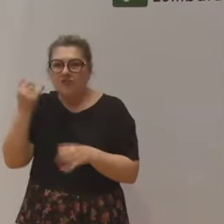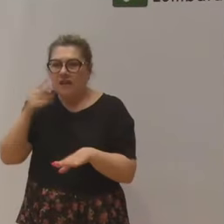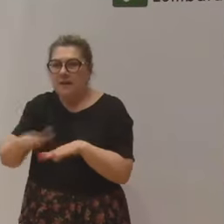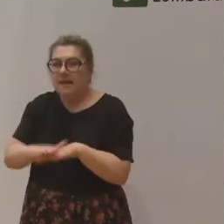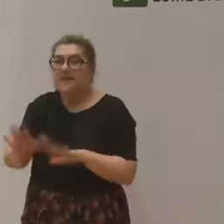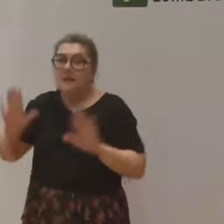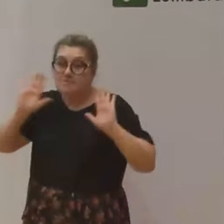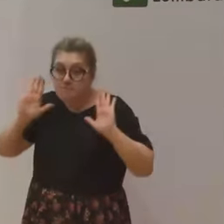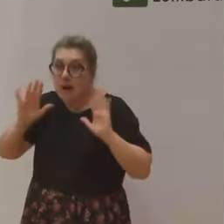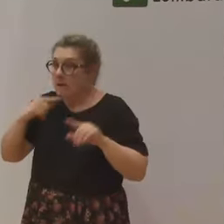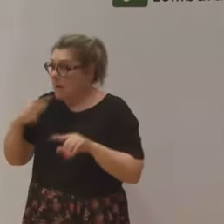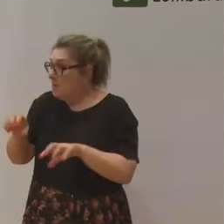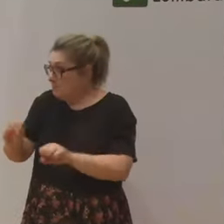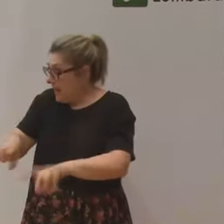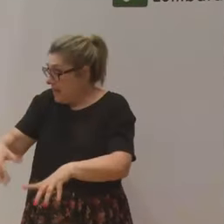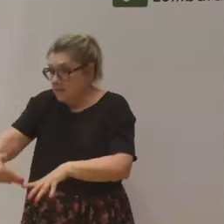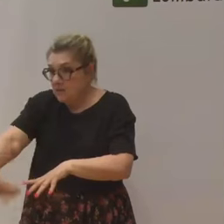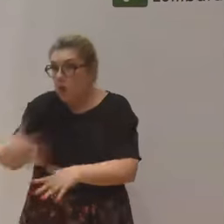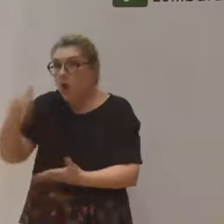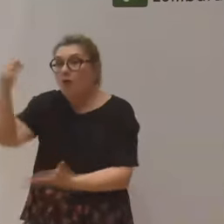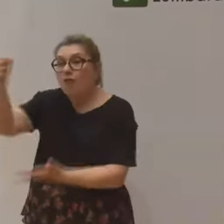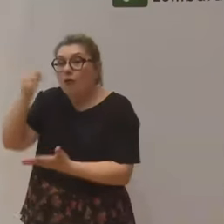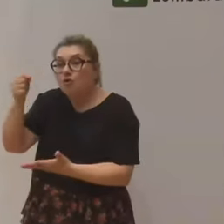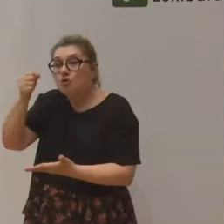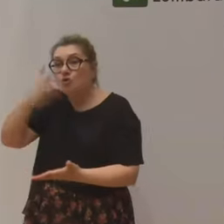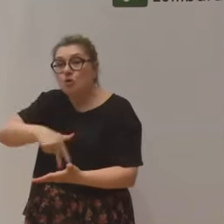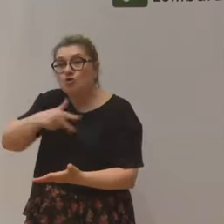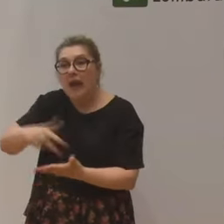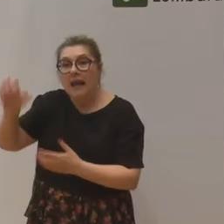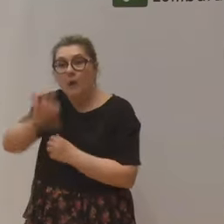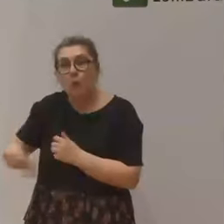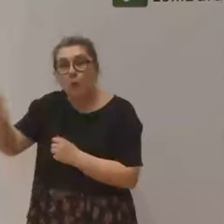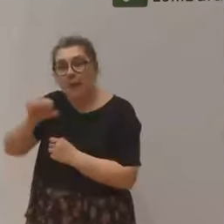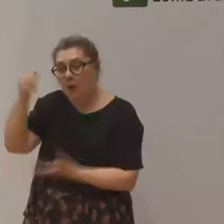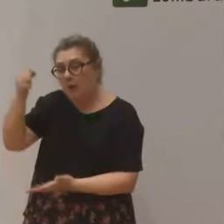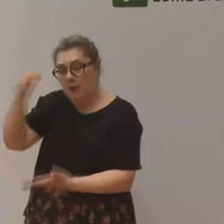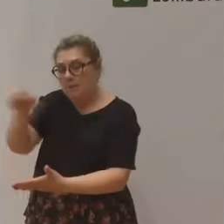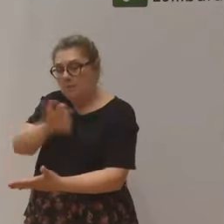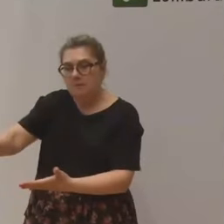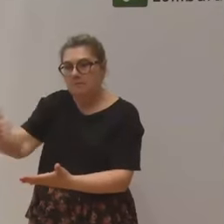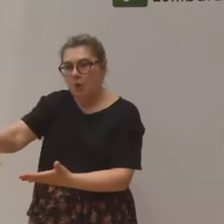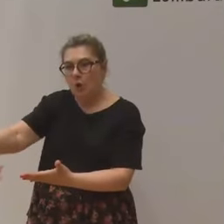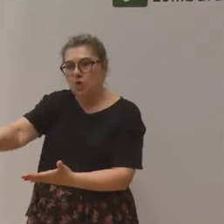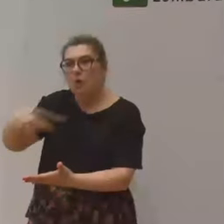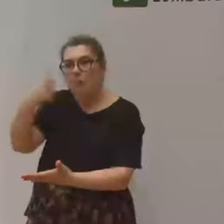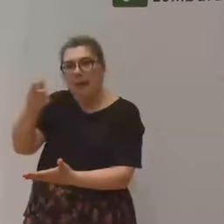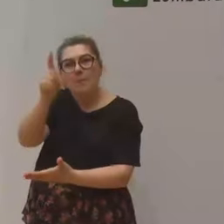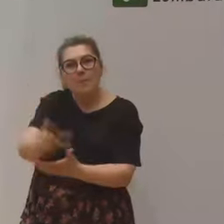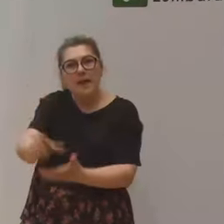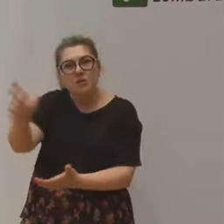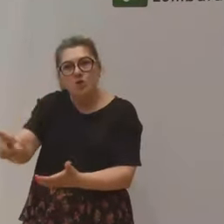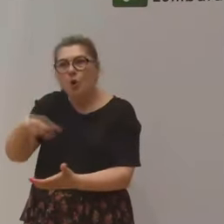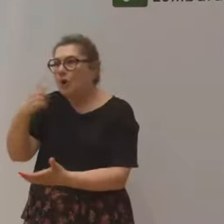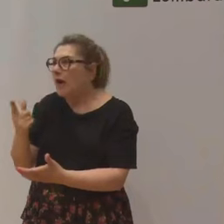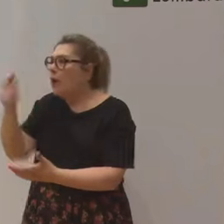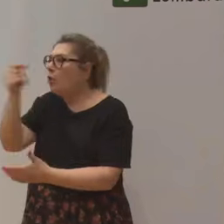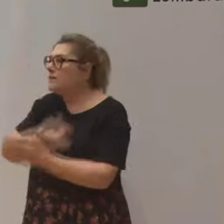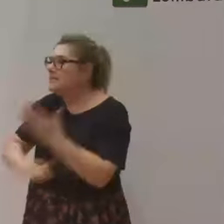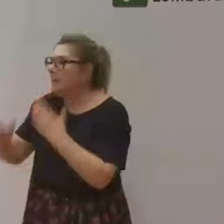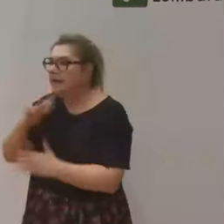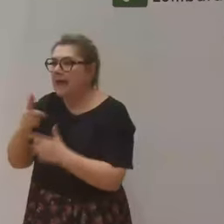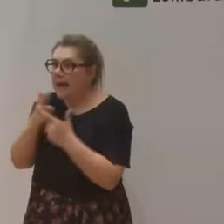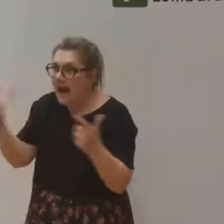ma presto noi anche con il Fondo Sociale Europeo metteremo a disposizione delle risorse anche per le persone con